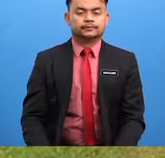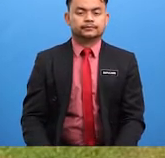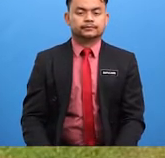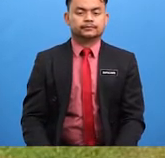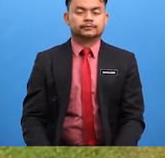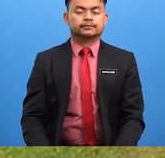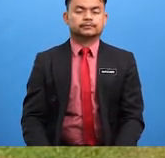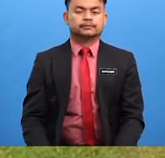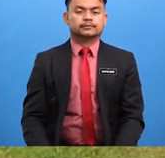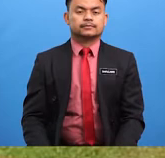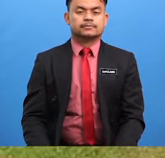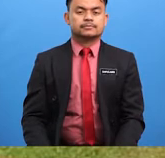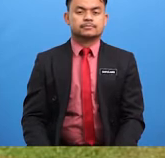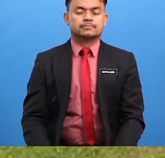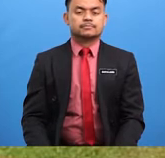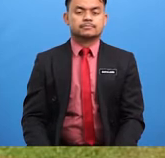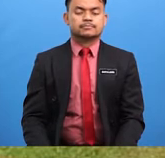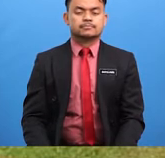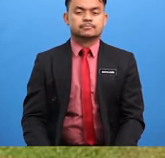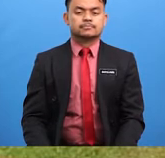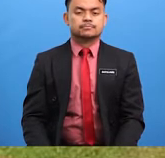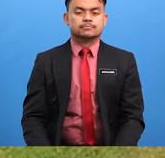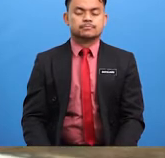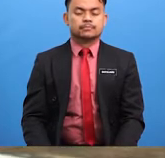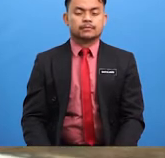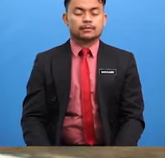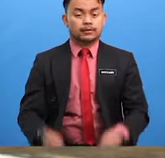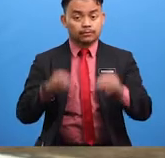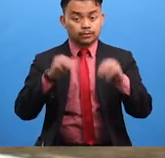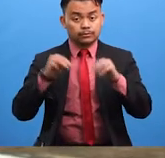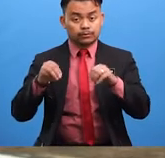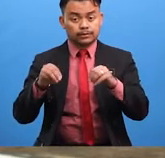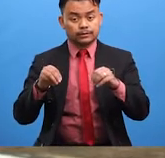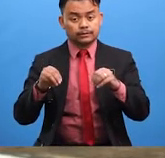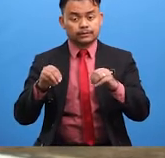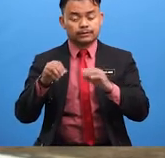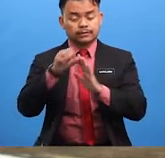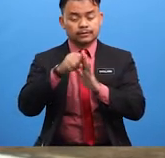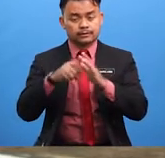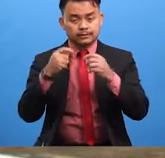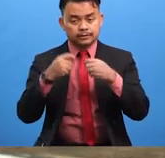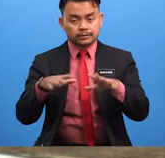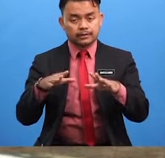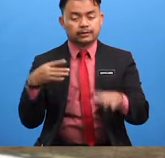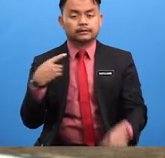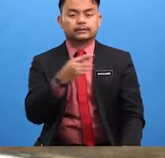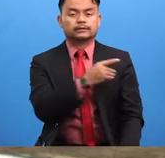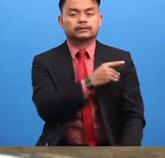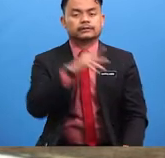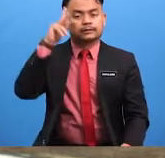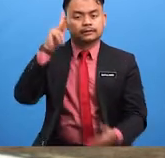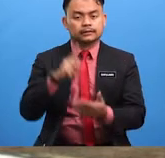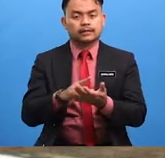berguru dapatkan emas bantal suasa. Murid-murid, setelah kita mengenali jenis-jenis